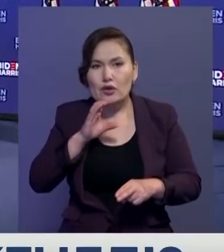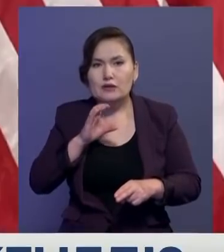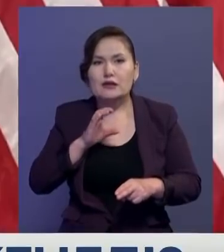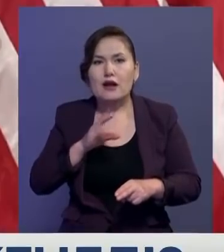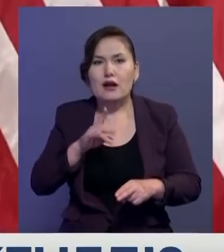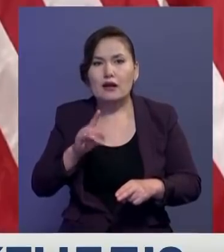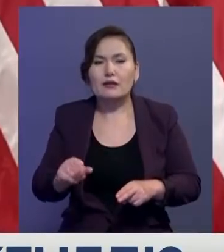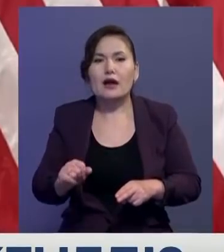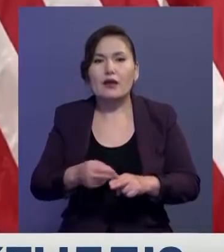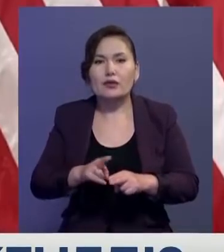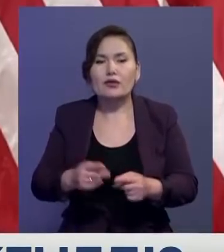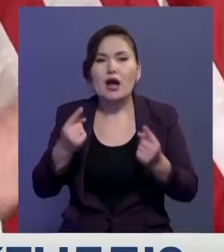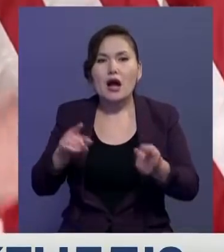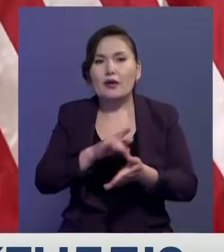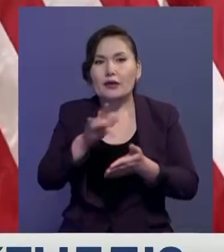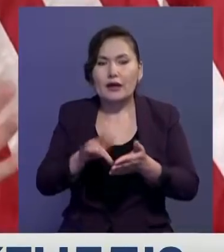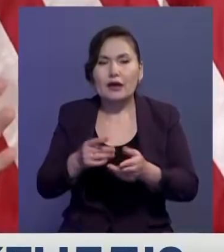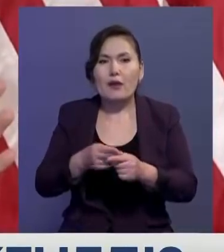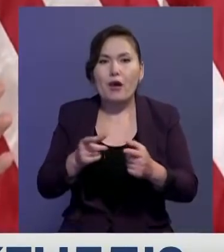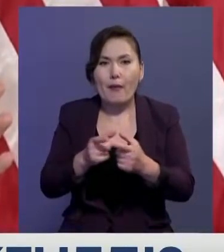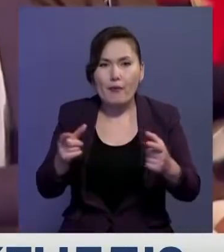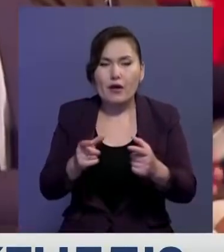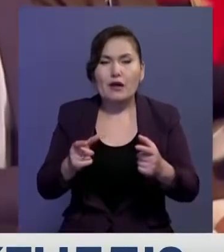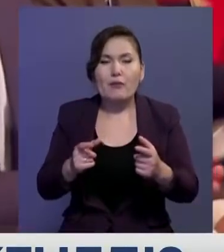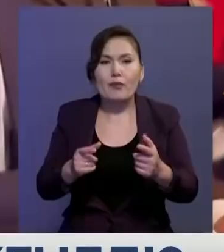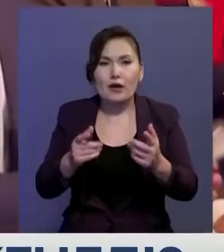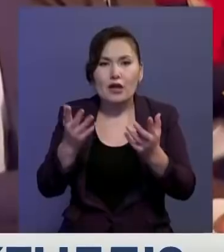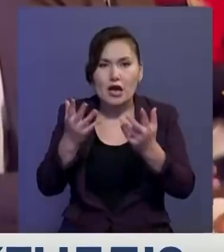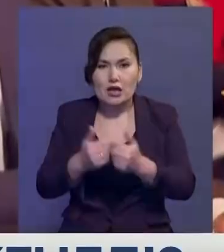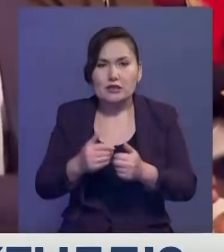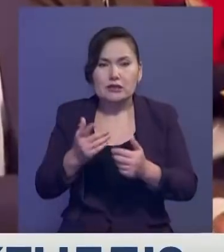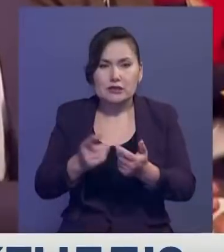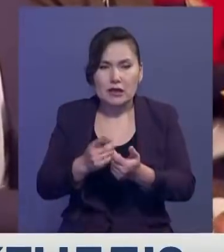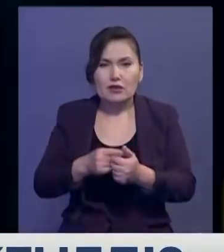Каролина, Пенсильвания мен Аляскада бюллетендерді санау жалғасып жатыр.